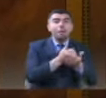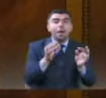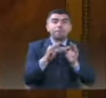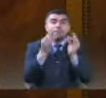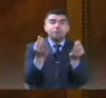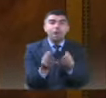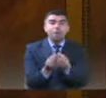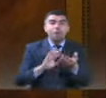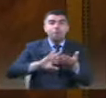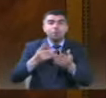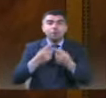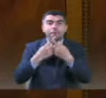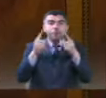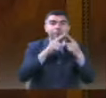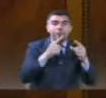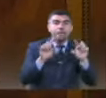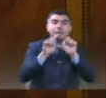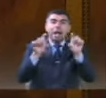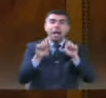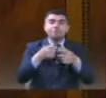لتمويل نظام المساعدة الطبية